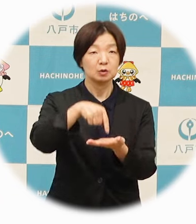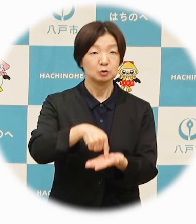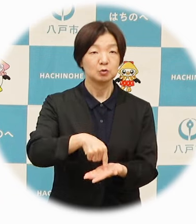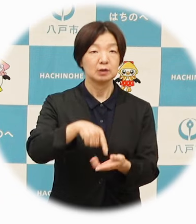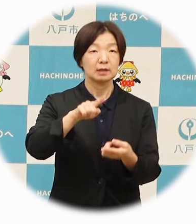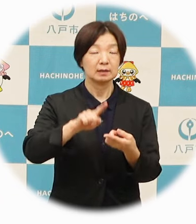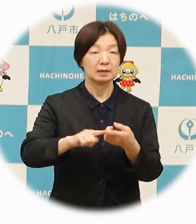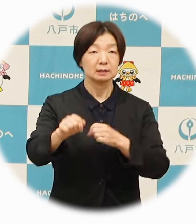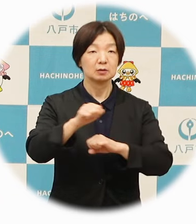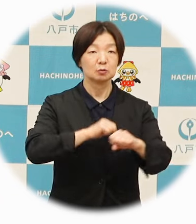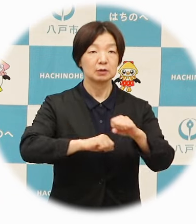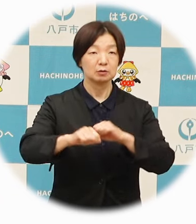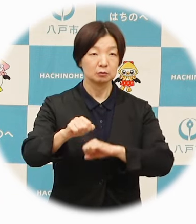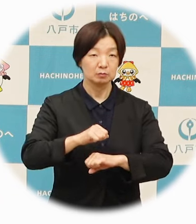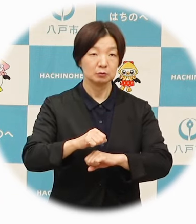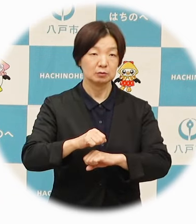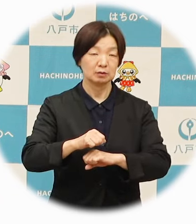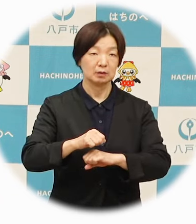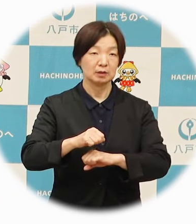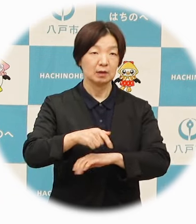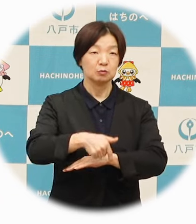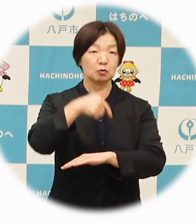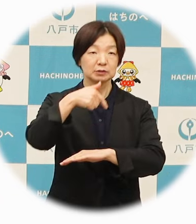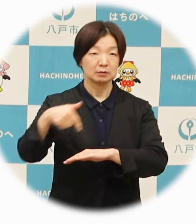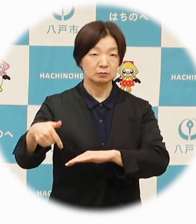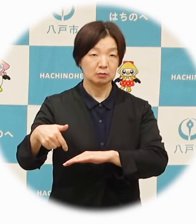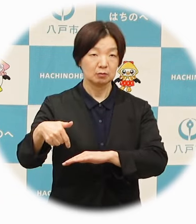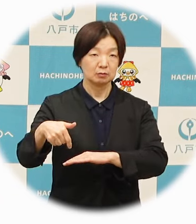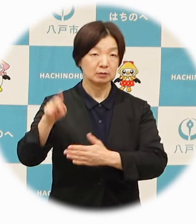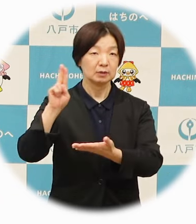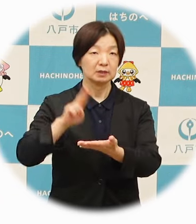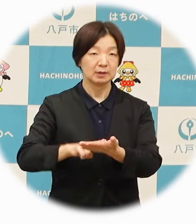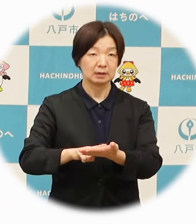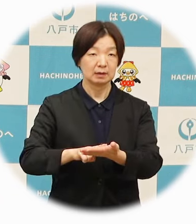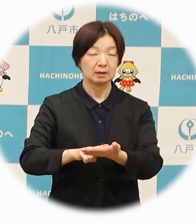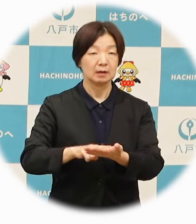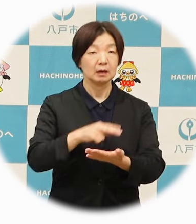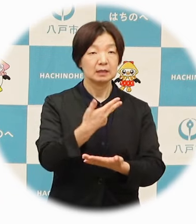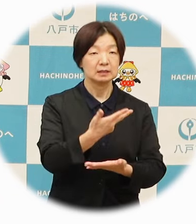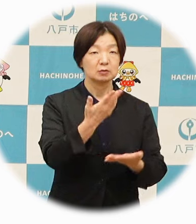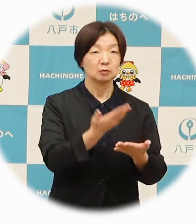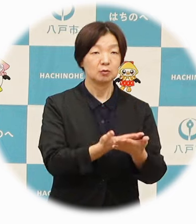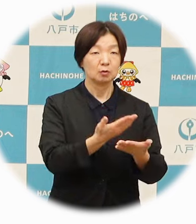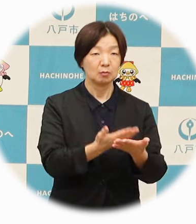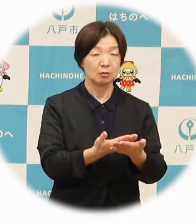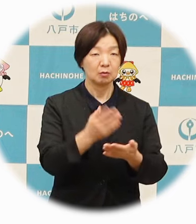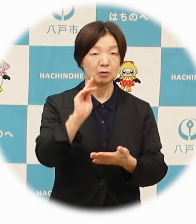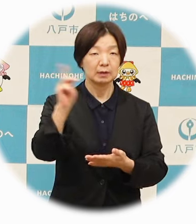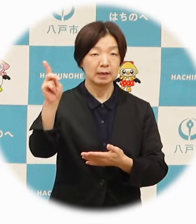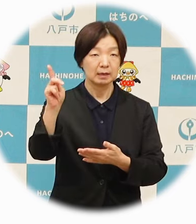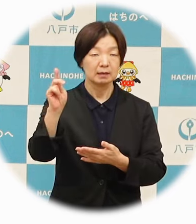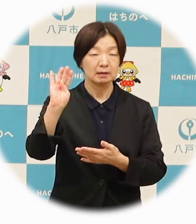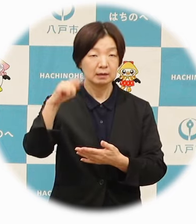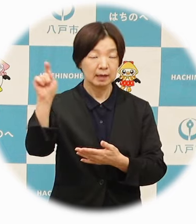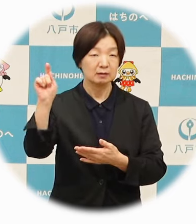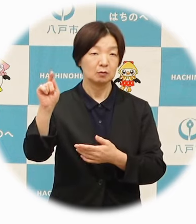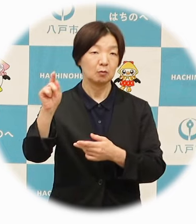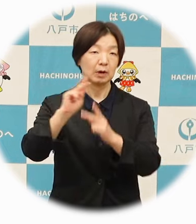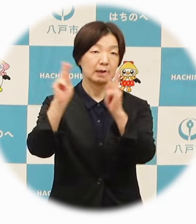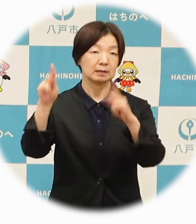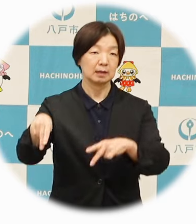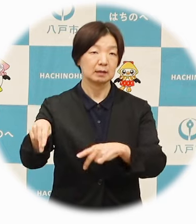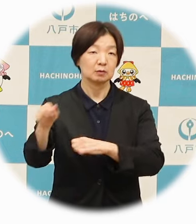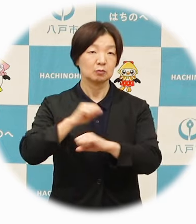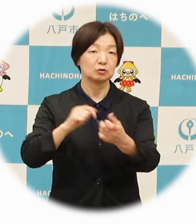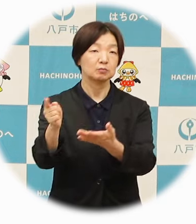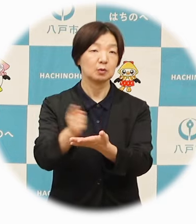プロジェクトとして位置づけられ、市の要望に関する県の課題認識や取り組みの方向性が一致